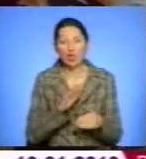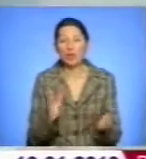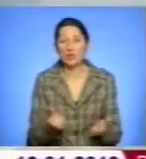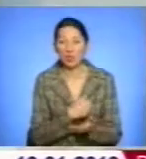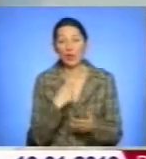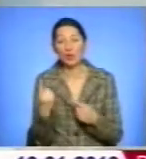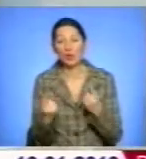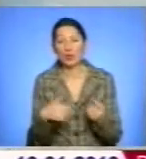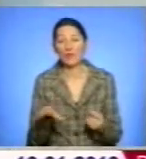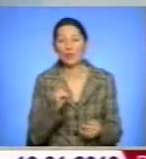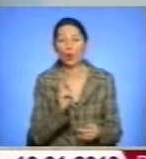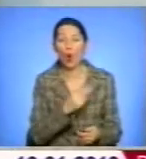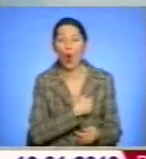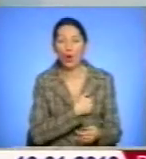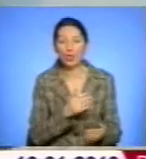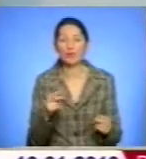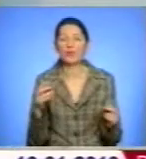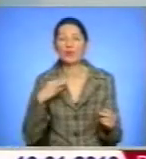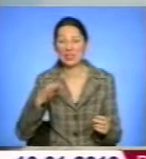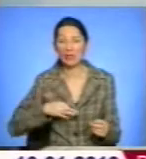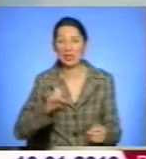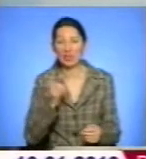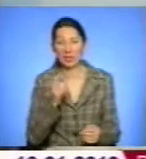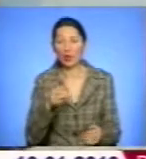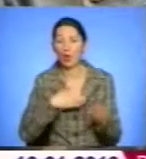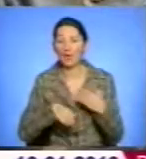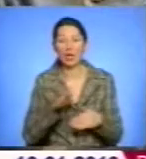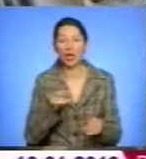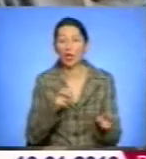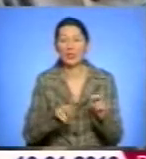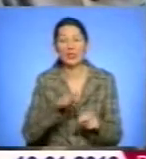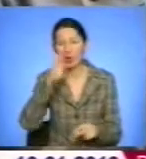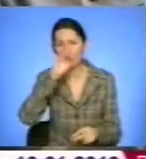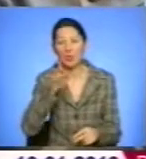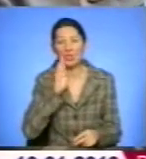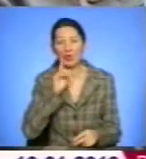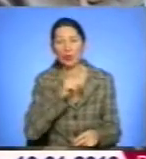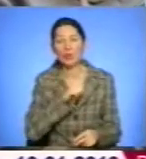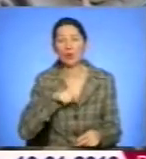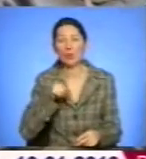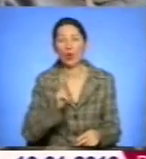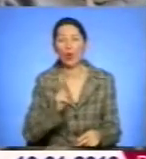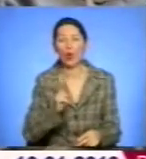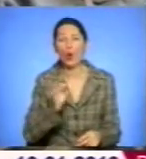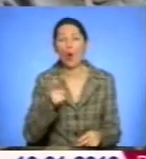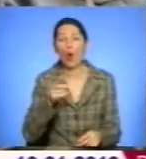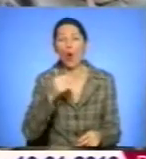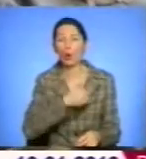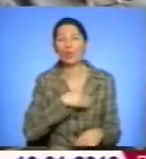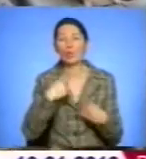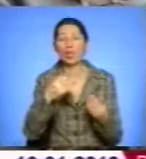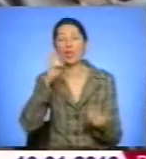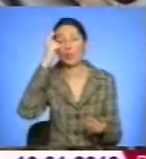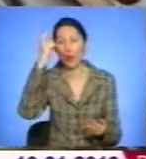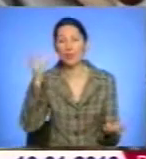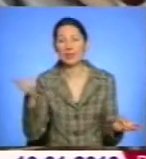хоче всиновити дитину, радить шукати не хлопчика чи дівчинку загалом, а саме того, кого хоче дати Бог. Потрібно відчути, що